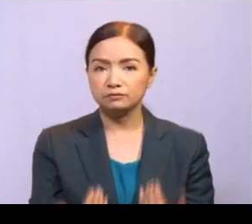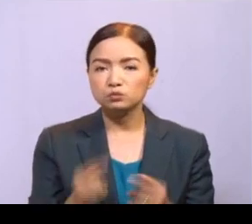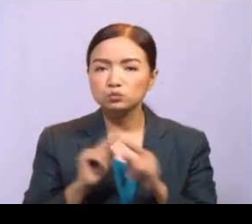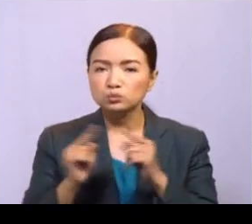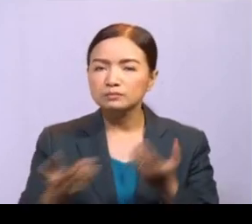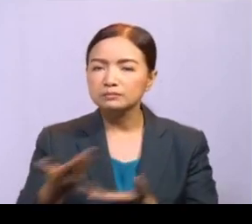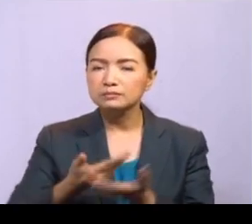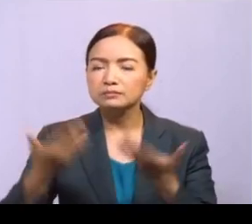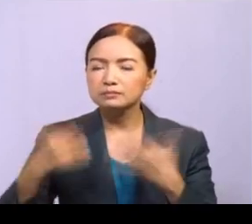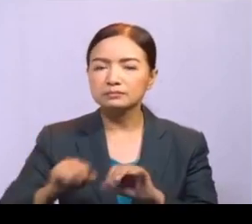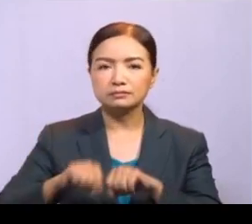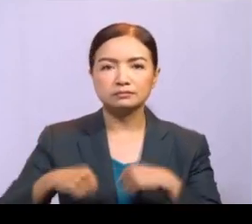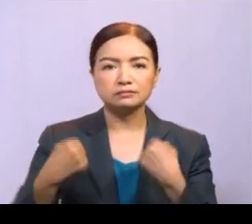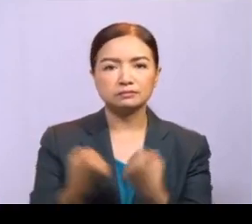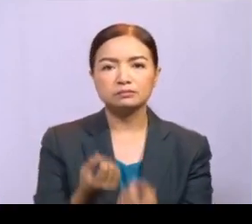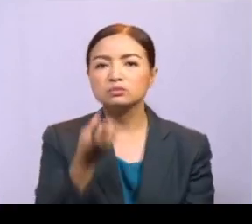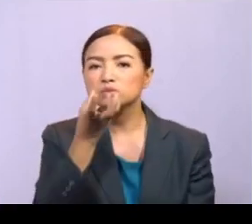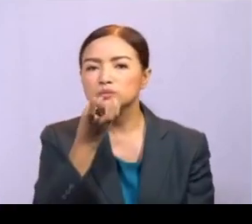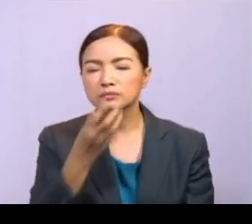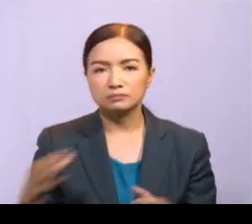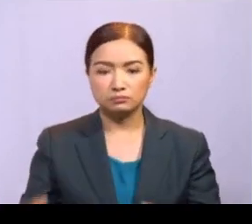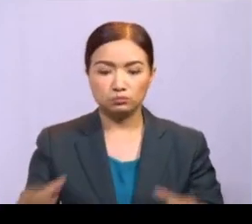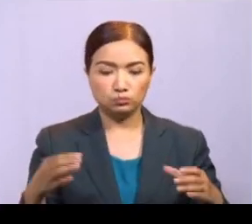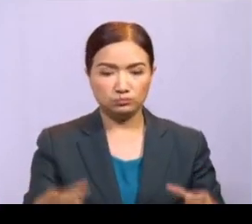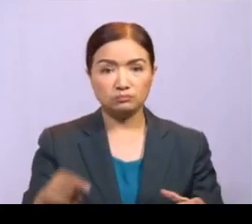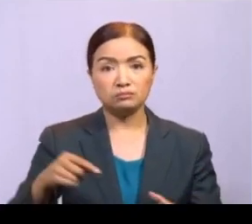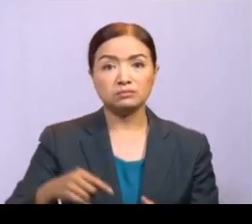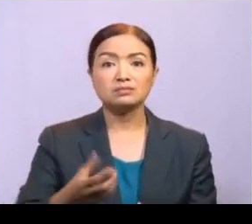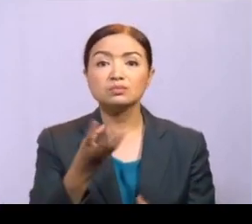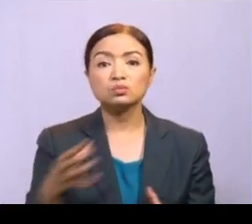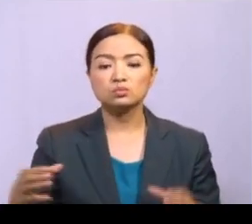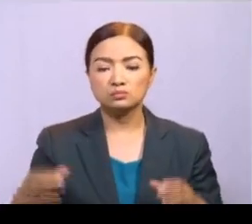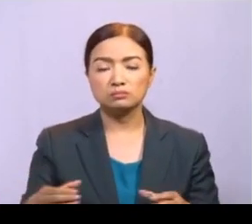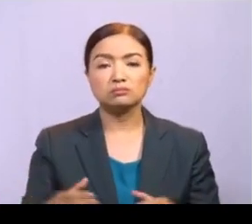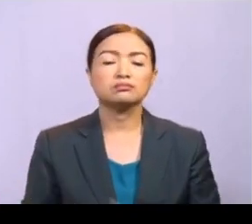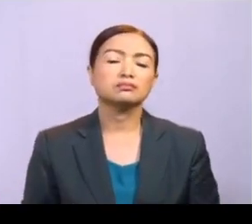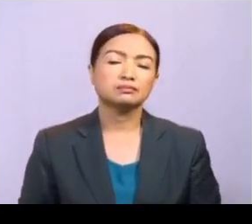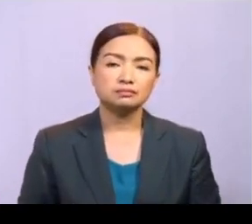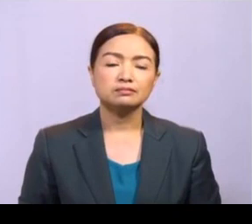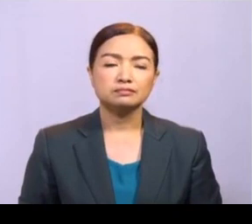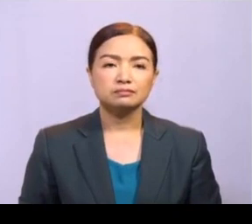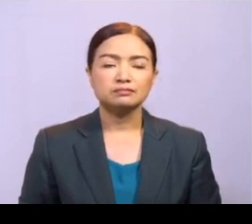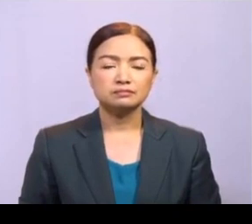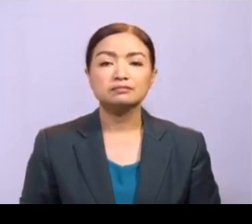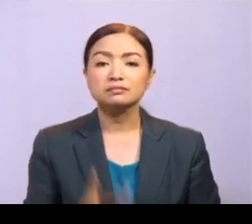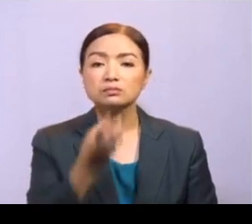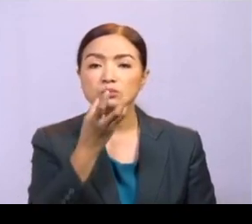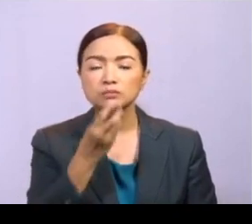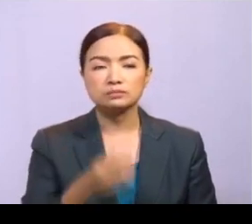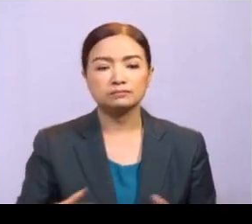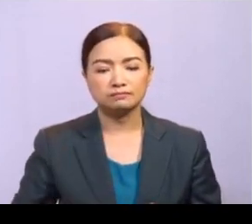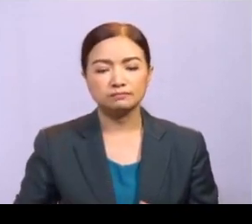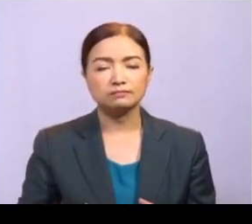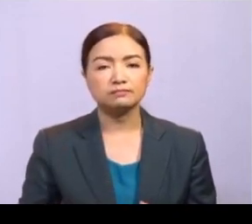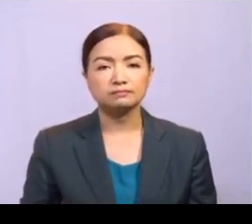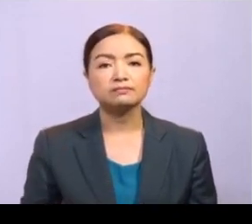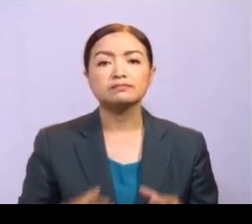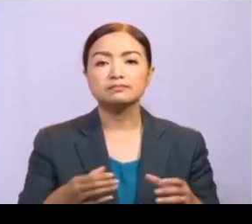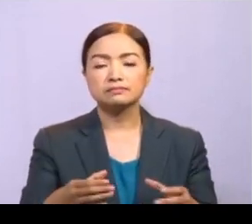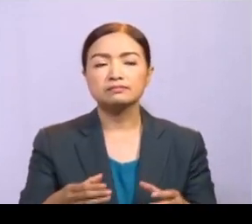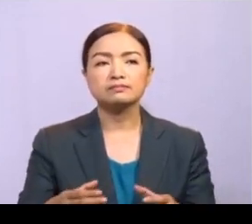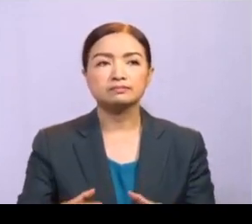นี้มีการพูดคุยกันแล้วกับสมาคมข้าวถุงปรากฏว่าเรื่องของการขึ้นราคาขายปลีกเนี่ยขายส่งเนี่ยขายปลีกขายส่งก็คือ